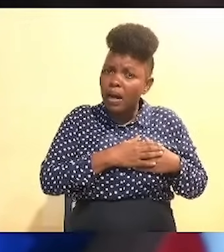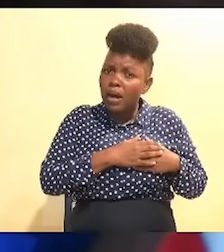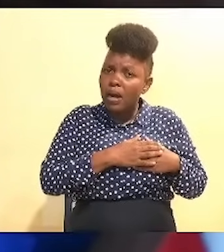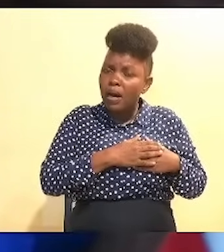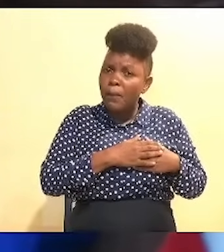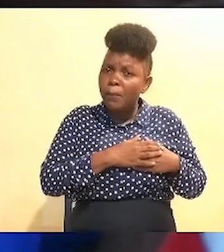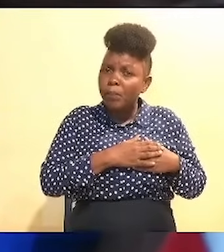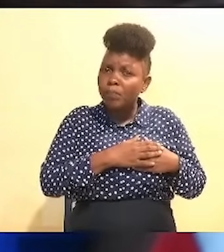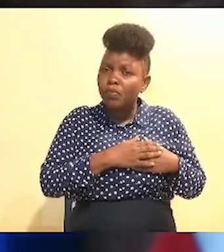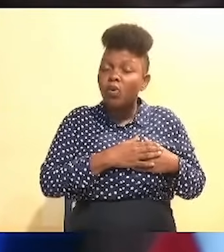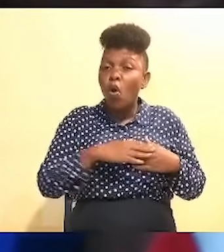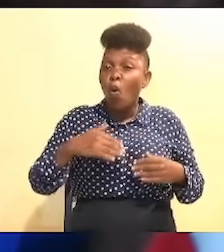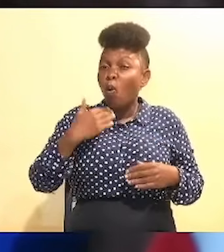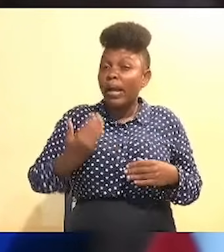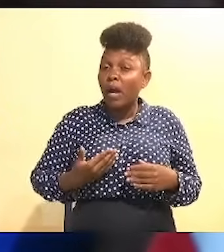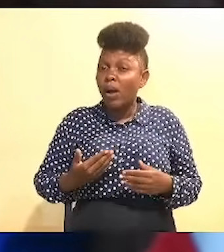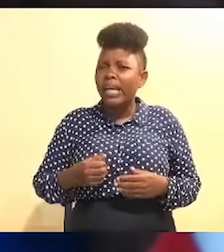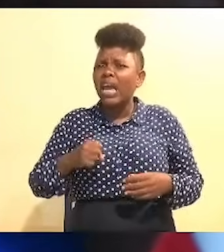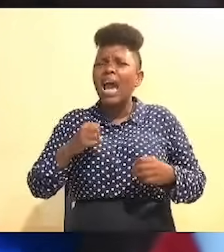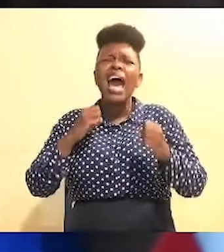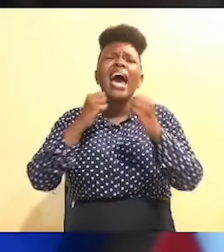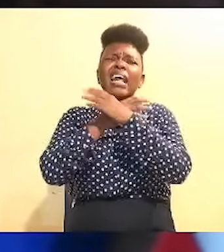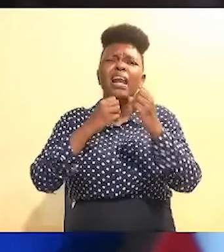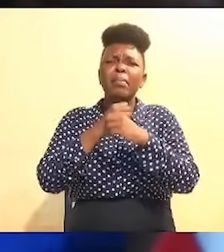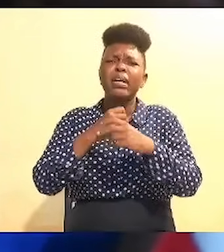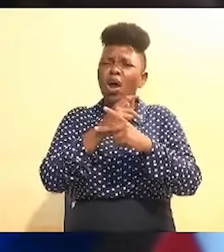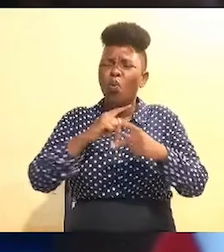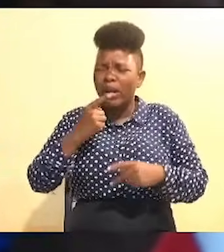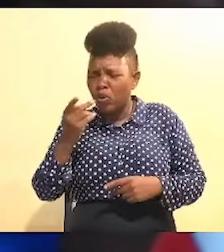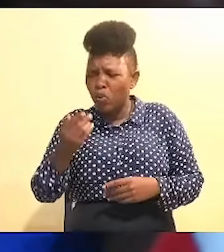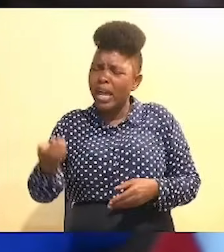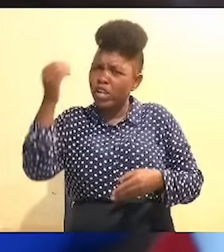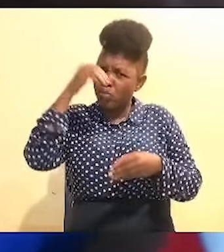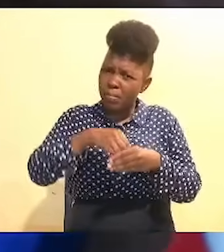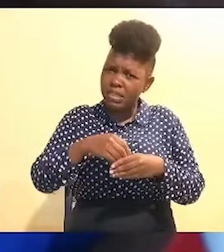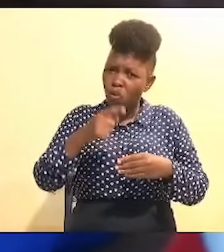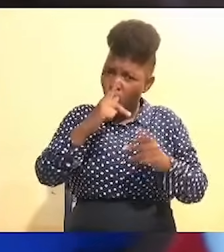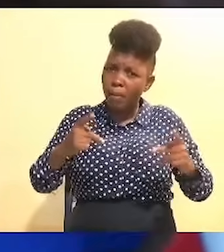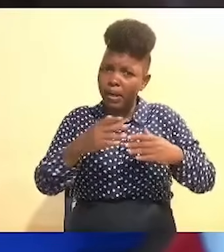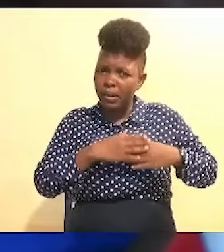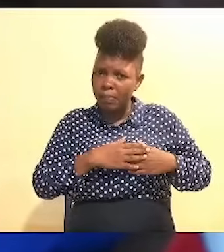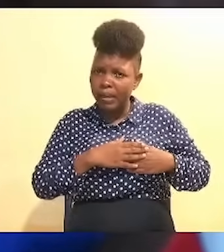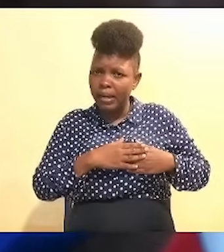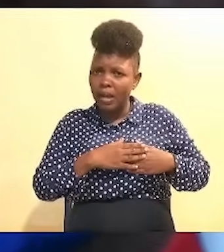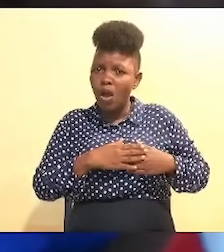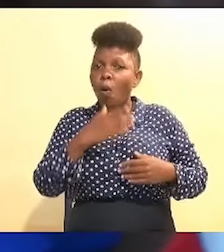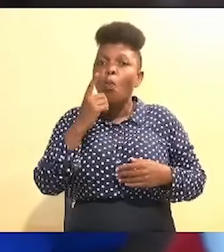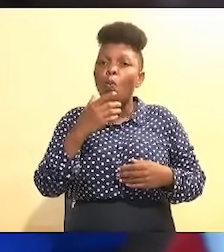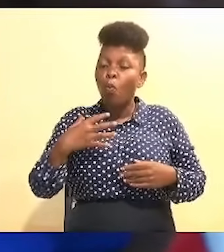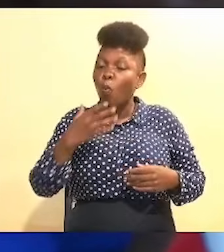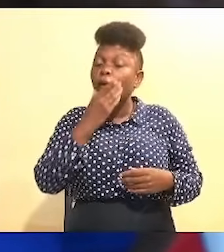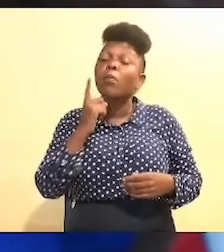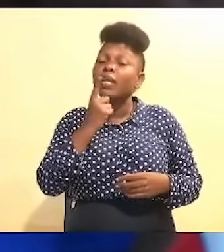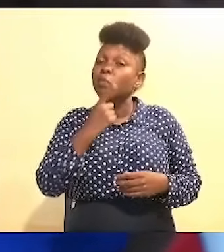Na wanawake wanalalamika, "Mbona hajanitumia kwamba nakupenda?" Mwanaume akiulizwa anasema, "Nampenda ndio maana nimemuoa."